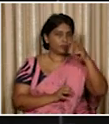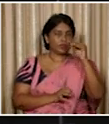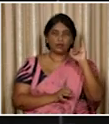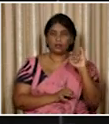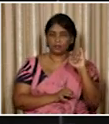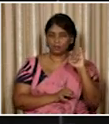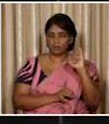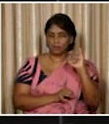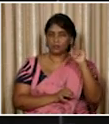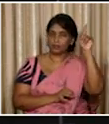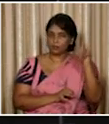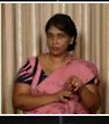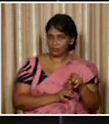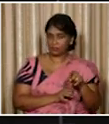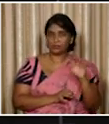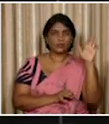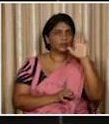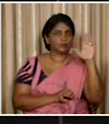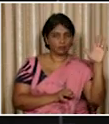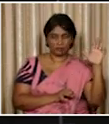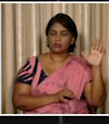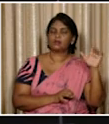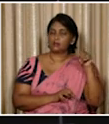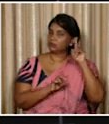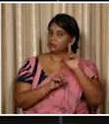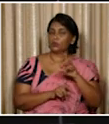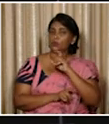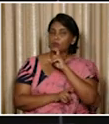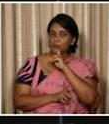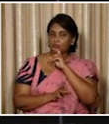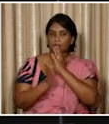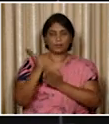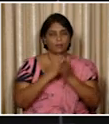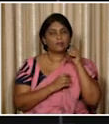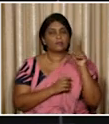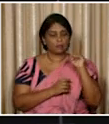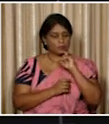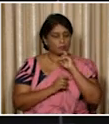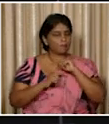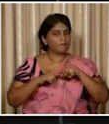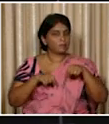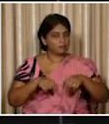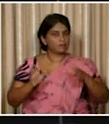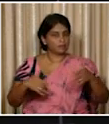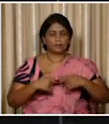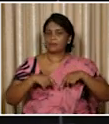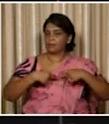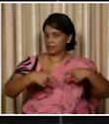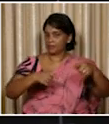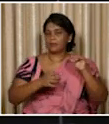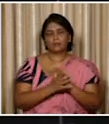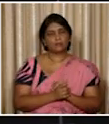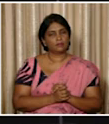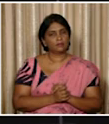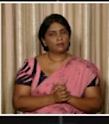AR/1336/19 வழக்கு தாக்கல் செய்யப்பட்டு அவ்வழக்கு நிலுவையில் உள்ள நிலையில் வெடுக்குநாரி ஆதிலிங்கேஸ்வரர் ஆலயத்தின் மூல பரம்பொருளான சிவலிங்கம்